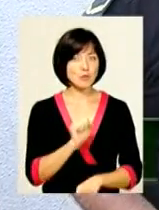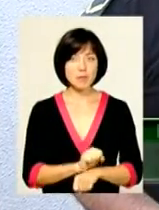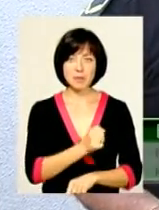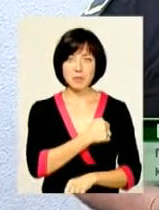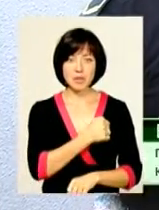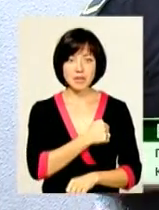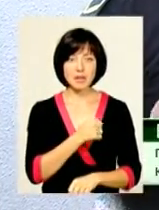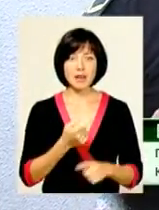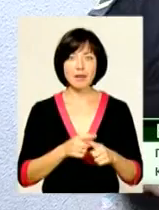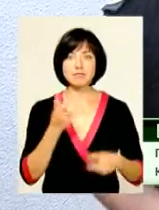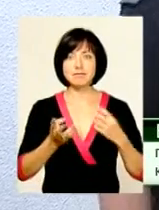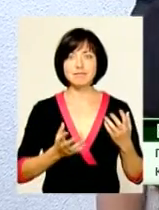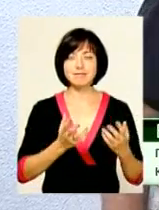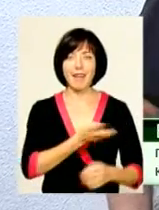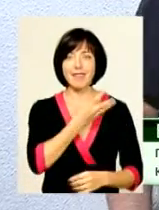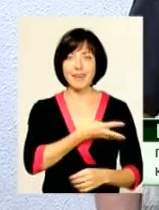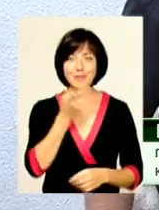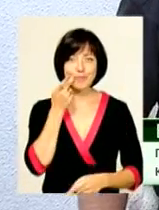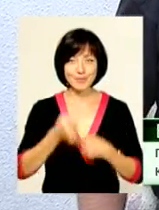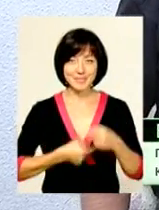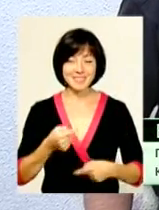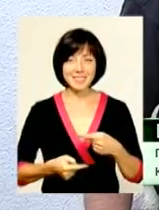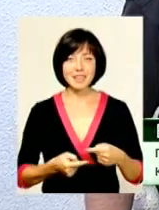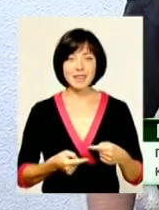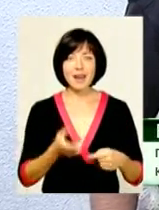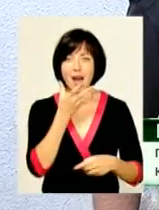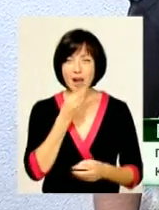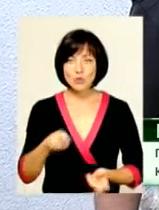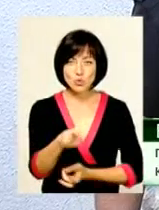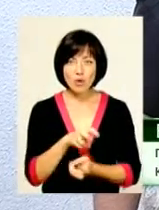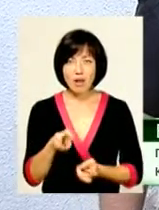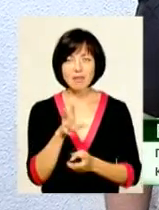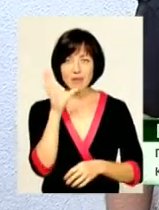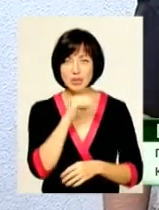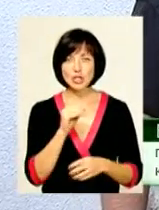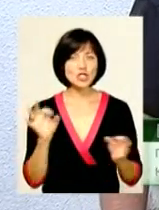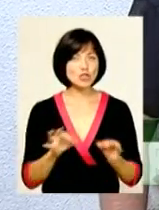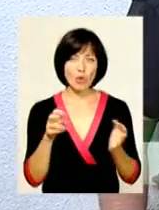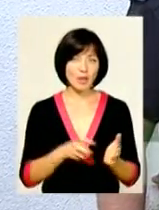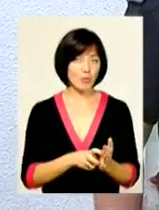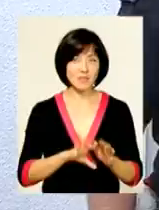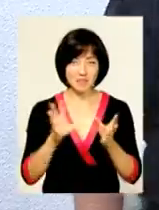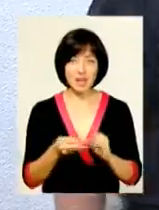зведена пружина, яка постійно на взводі. Гарно шукає, гарний пошуківець, нічого не боїться і